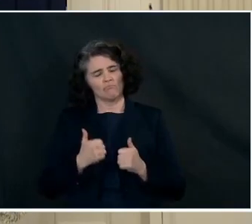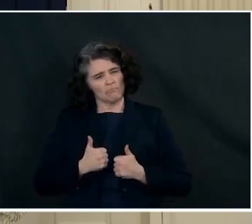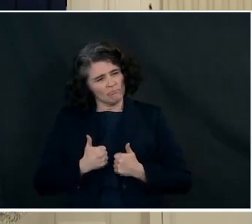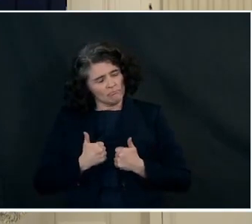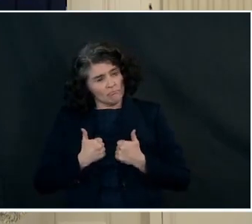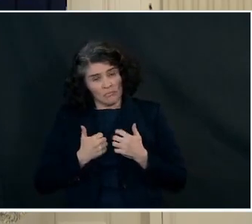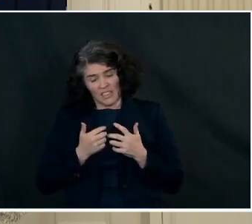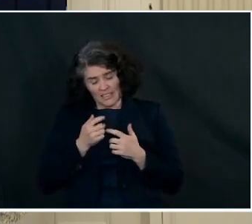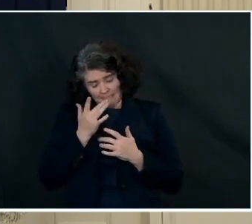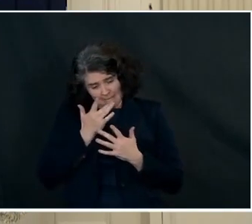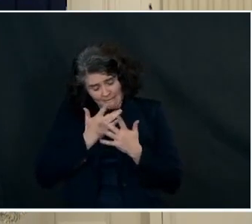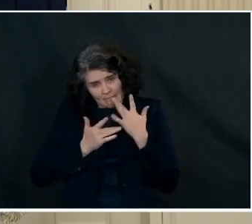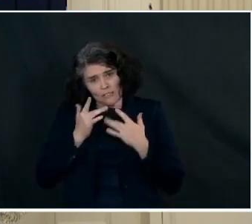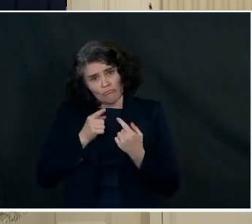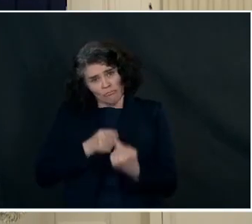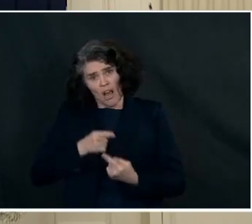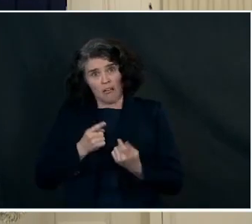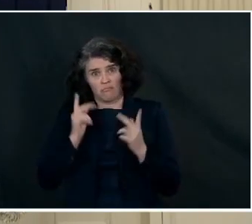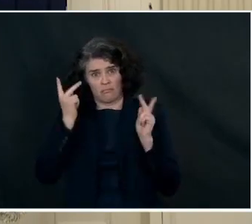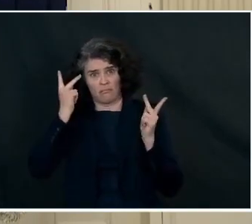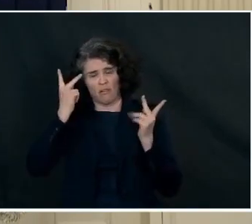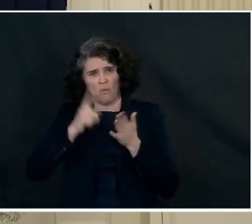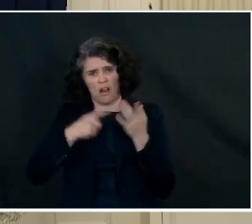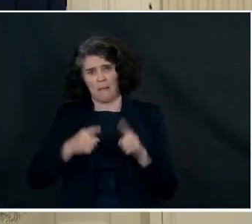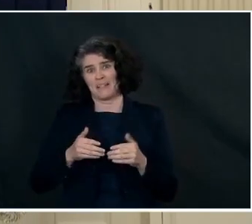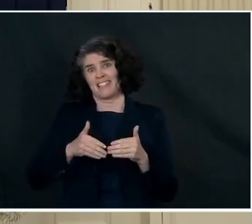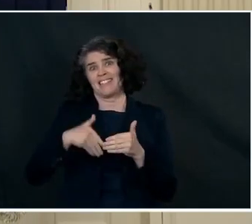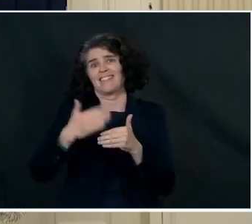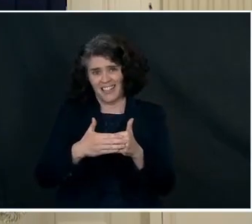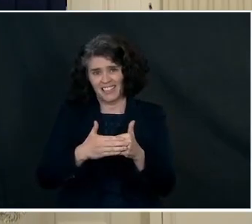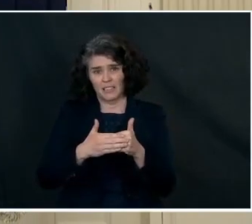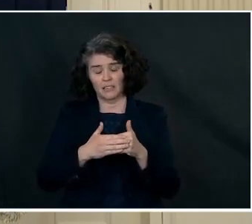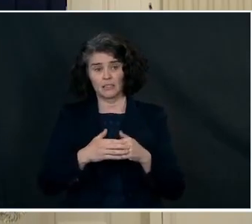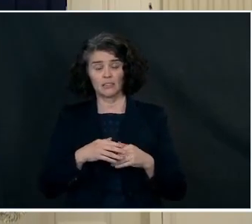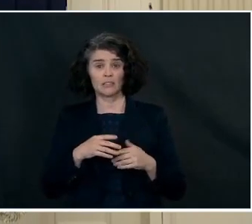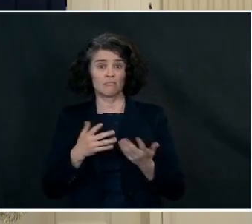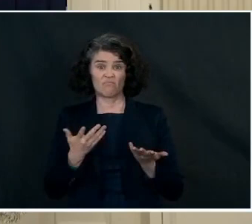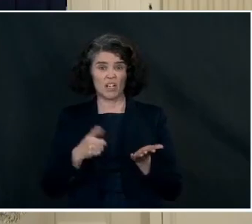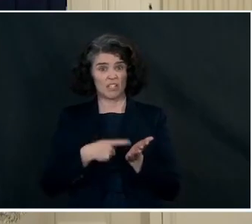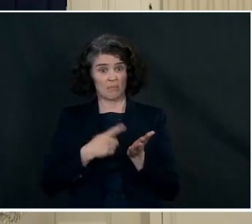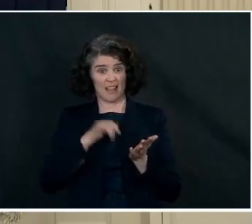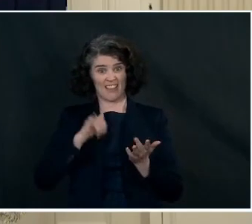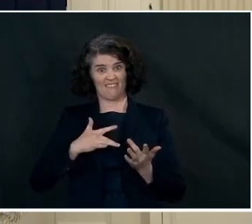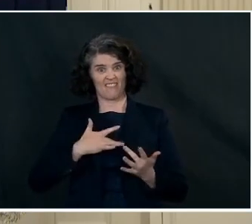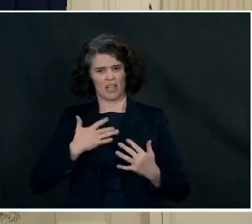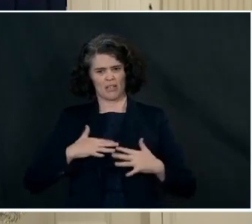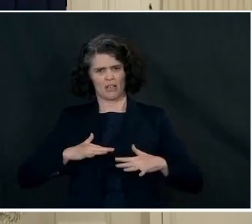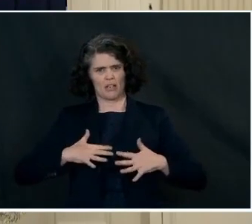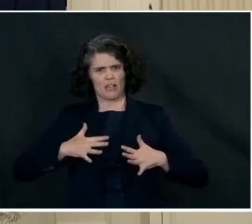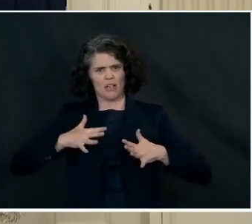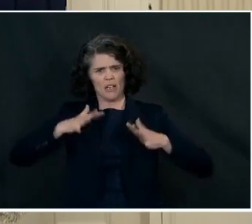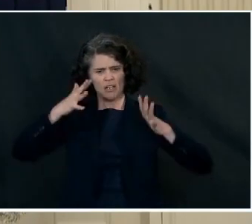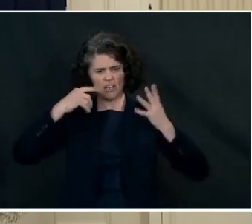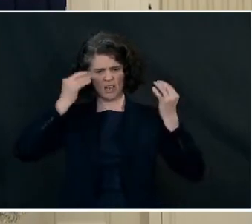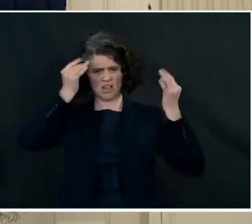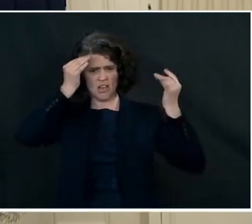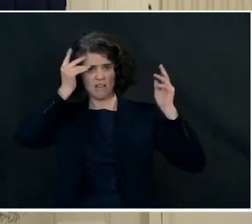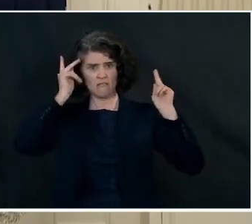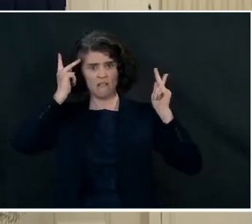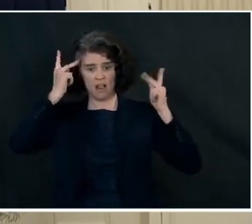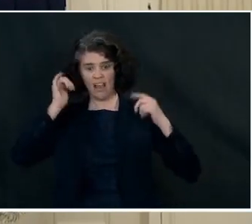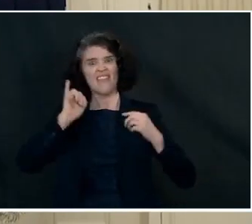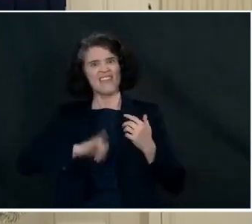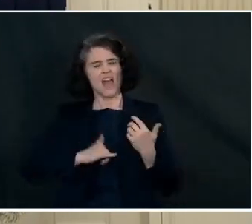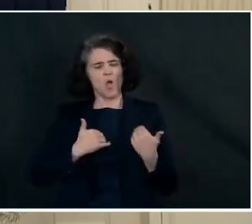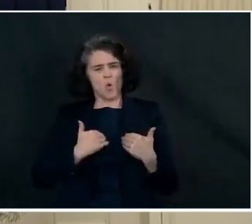yeni bir Nestle farklı bir sonuca ulaşmak için akıl bir beklenti olmadan Afganistan'a savaşa göndermeyeceğim Amerika Birleşik